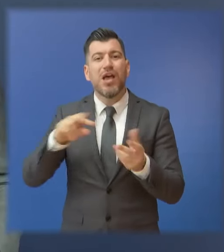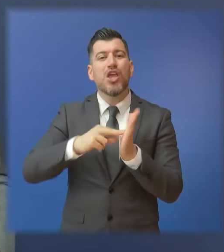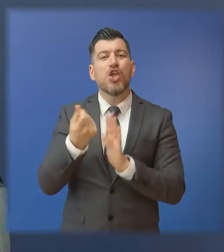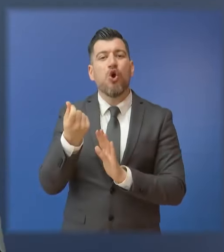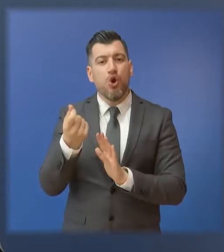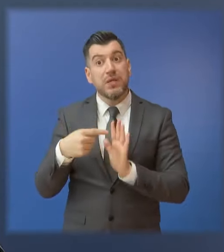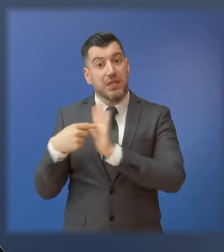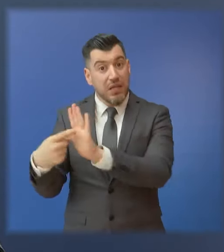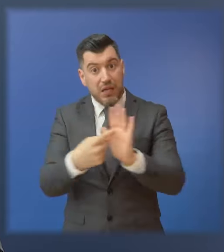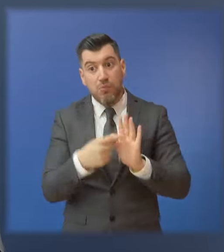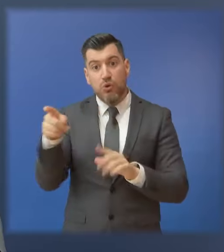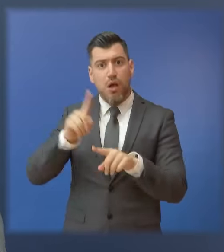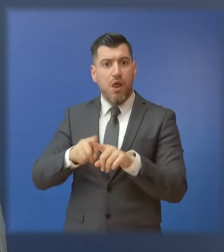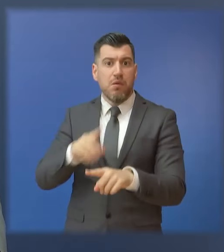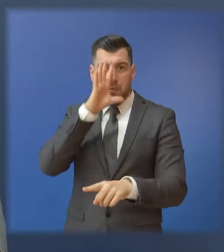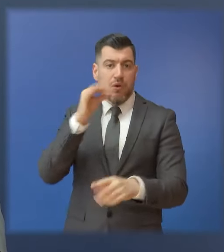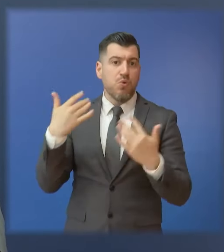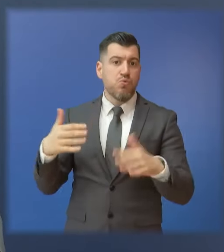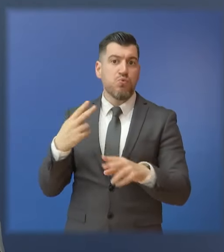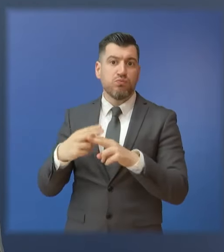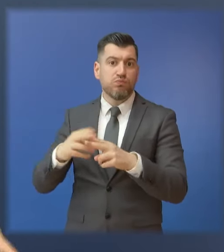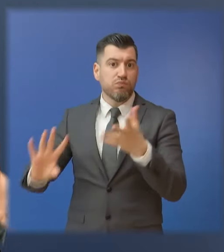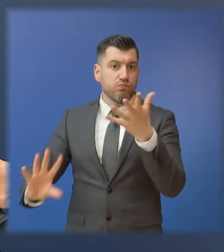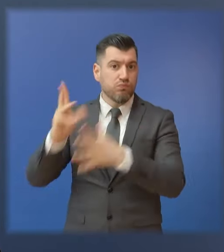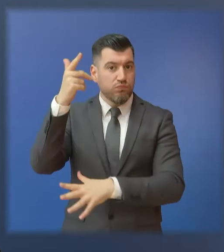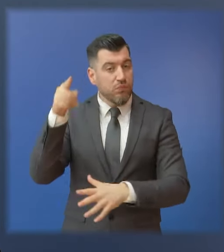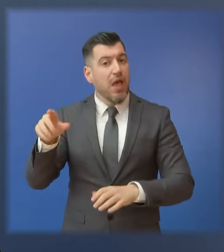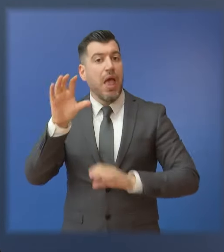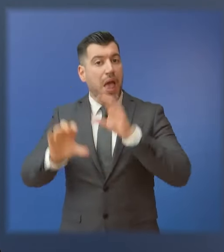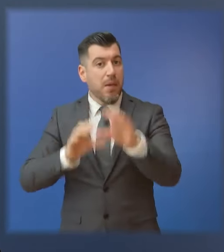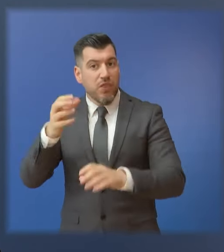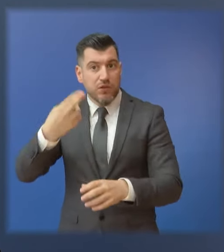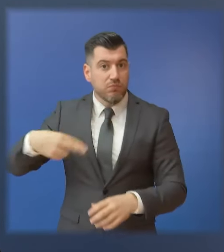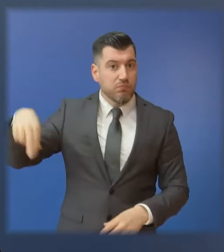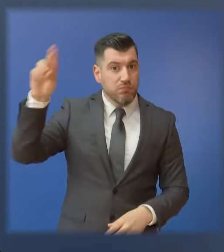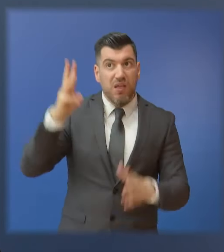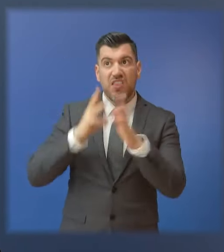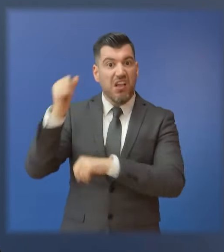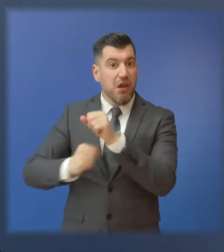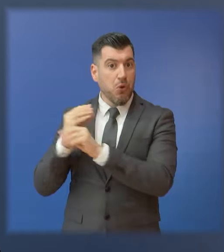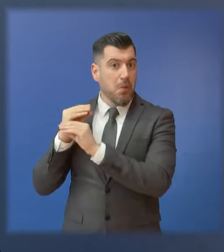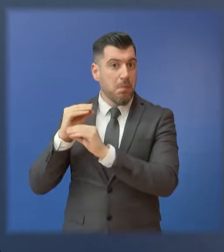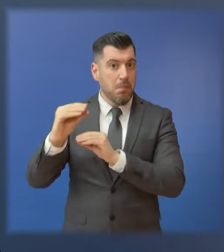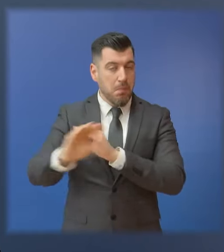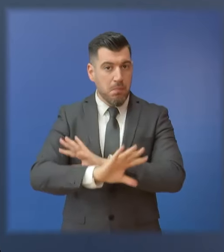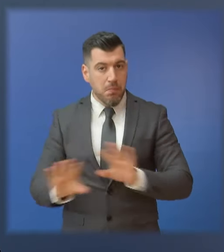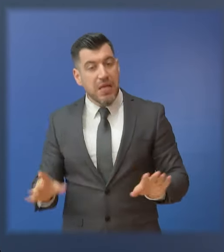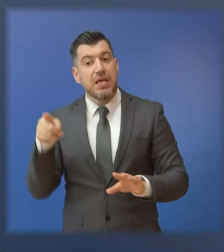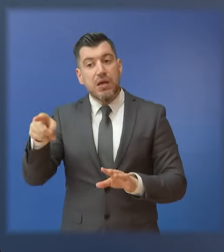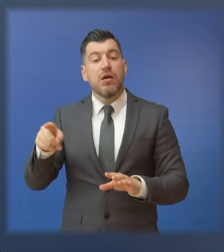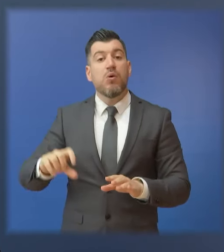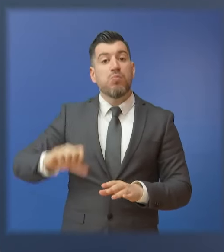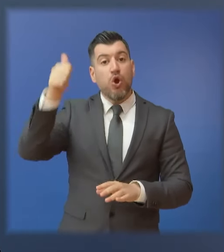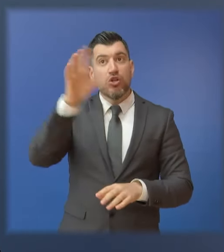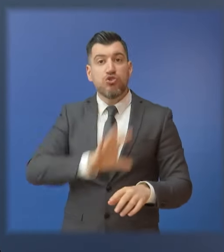της κατά πέντε θέσεις και έφτασε στην 20ή θέση ανέκτησε την επενδυτική βαθμίδα μετά από 13 χρόνια είναι πρωταθλήτρια στην ευρώπη στη μείωση χρέους